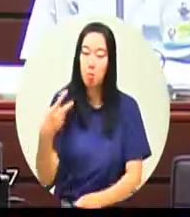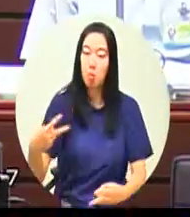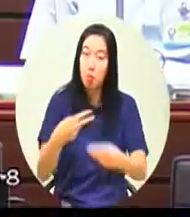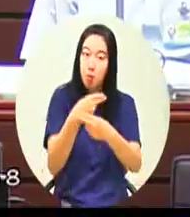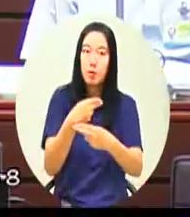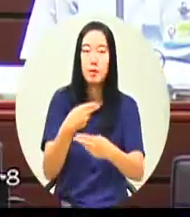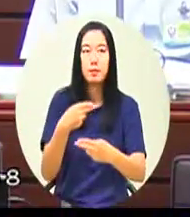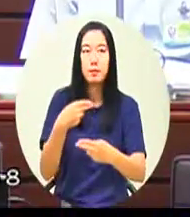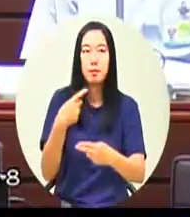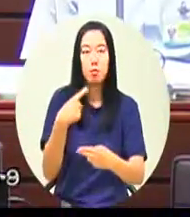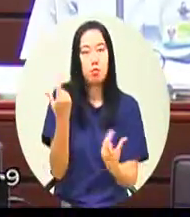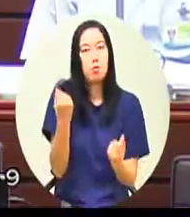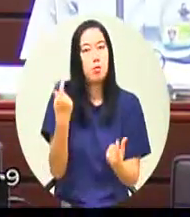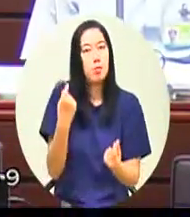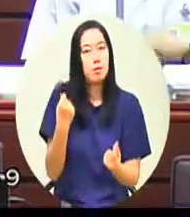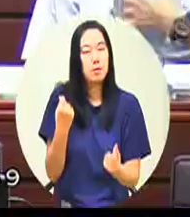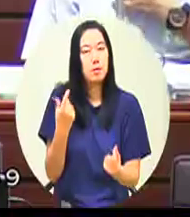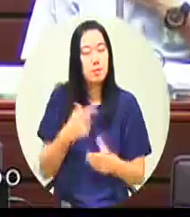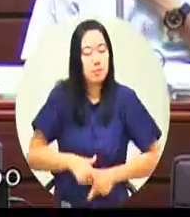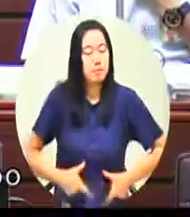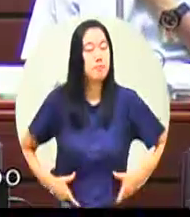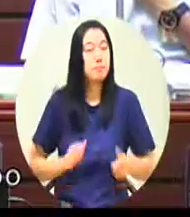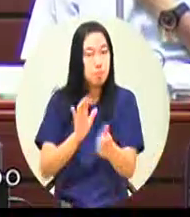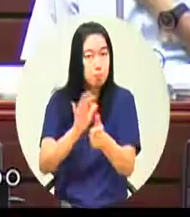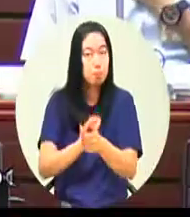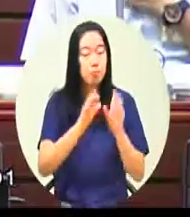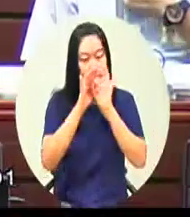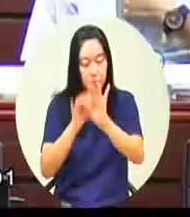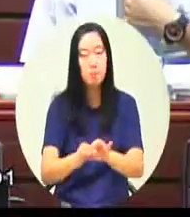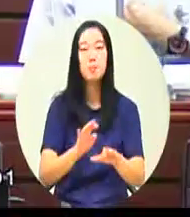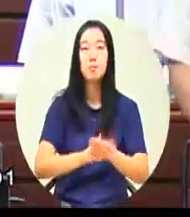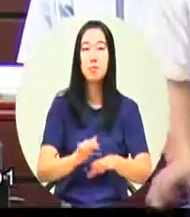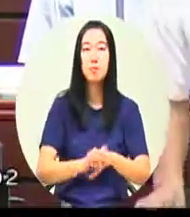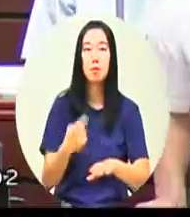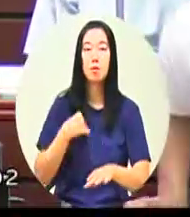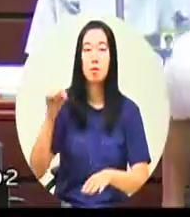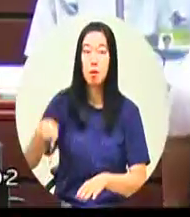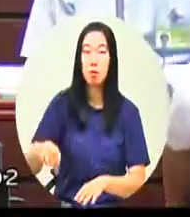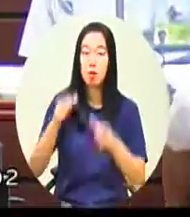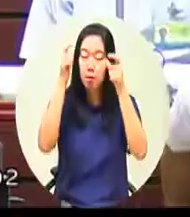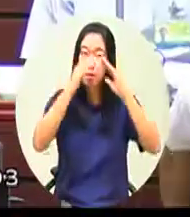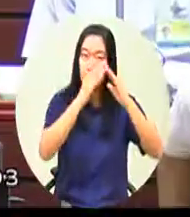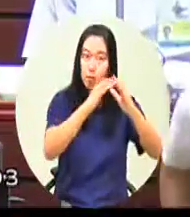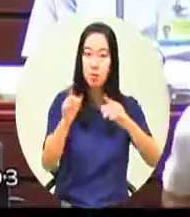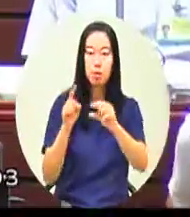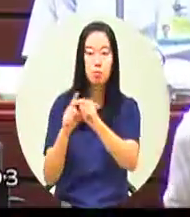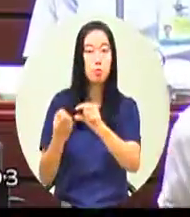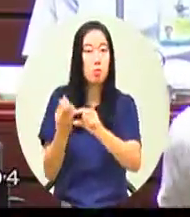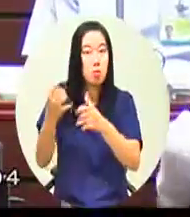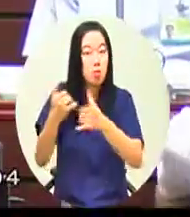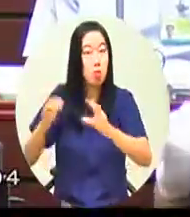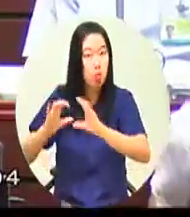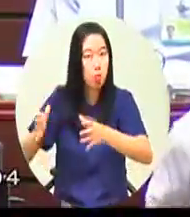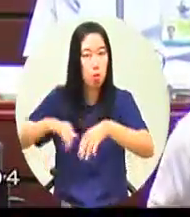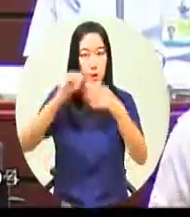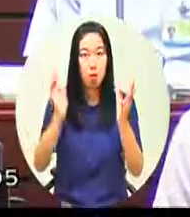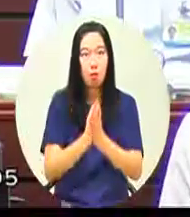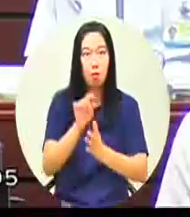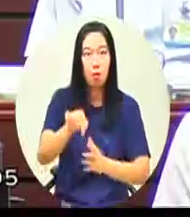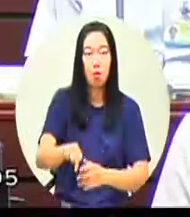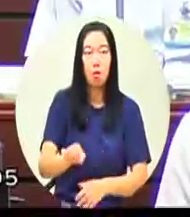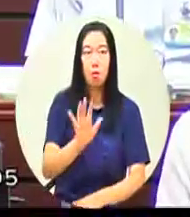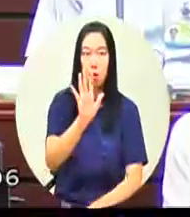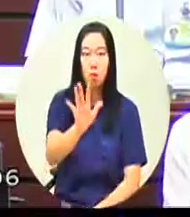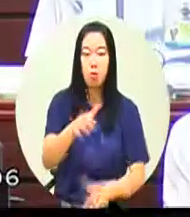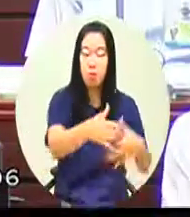来义不容辞。那么，阮两个含阮所有高雄市，包括中华民国，按所有的这个一挂